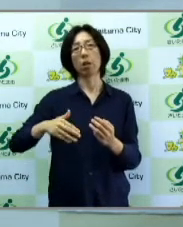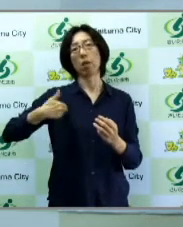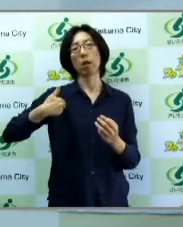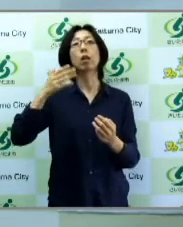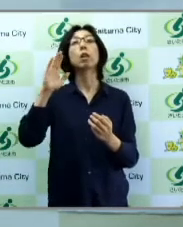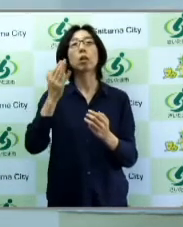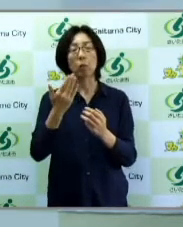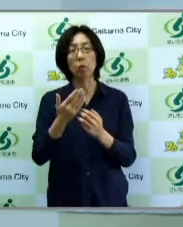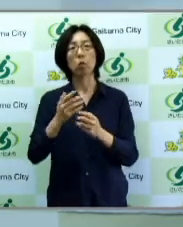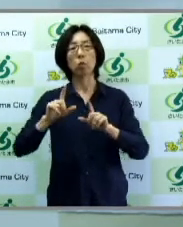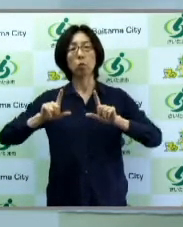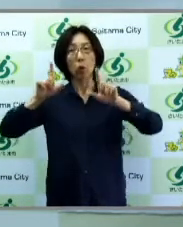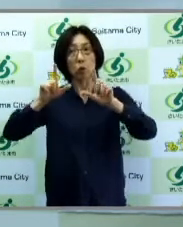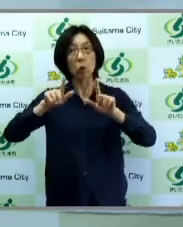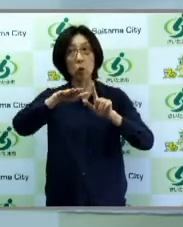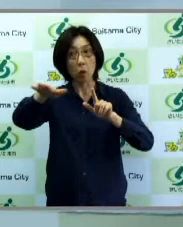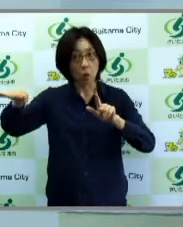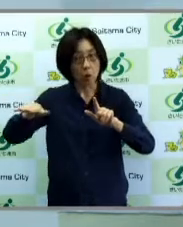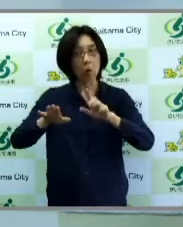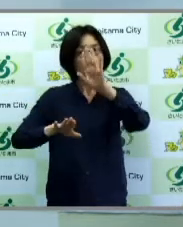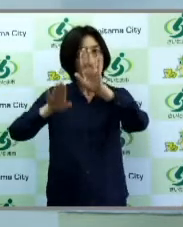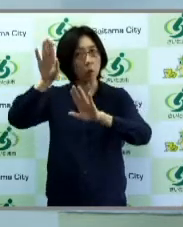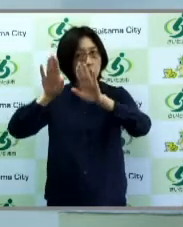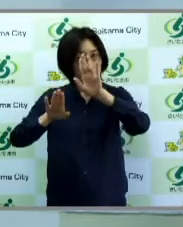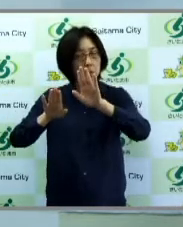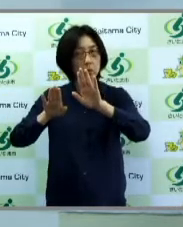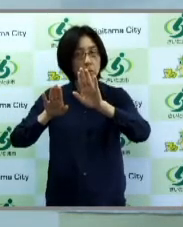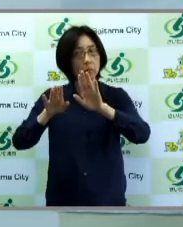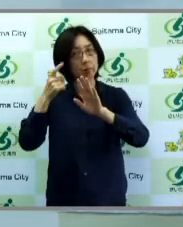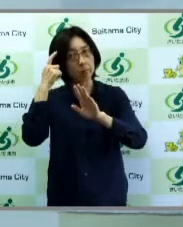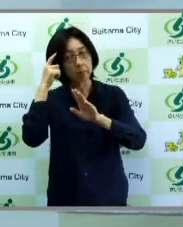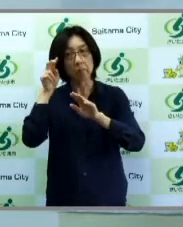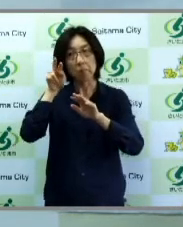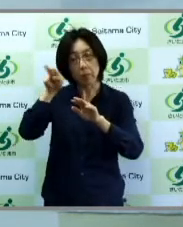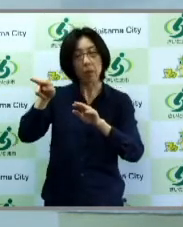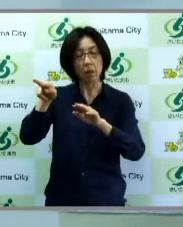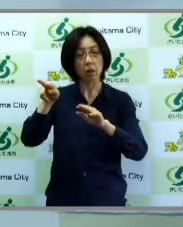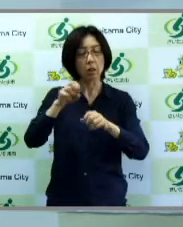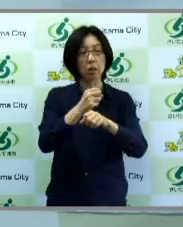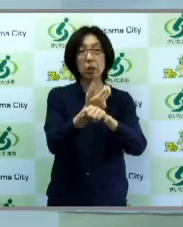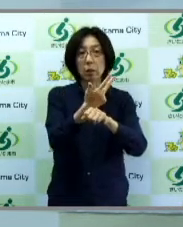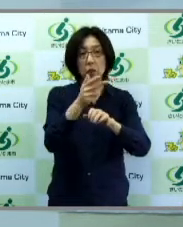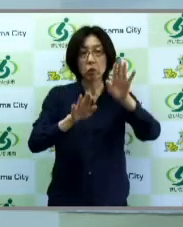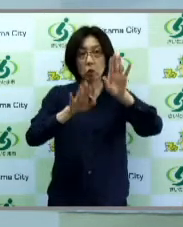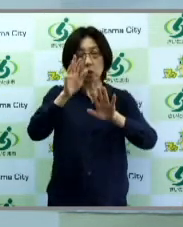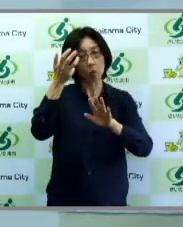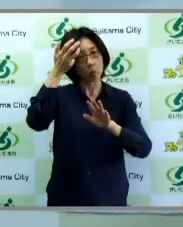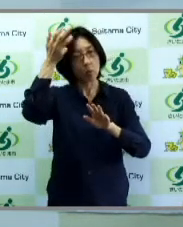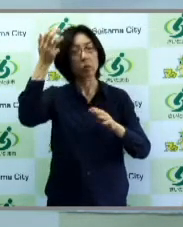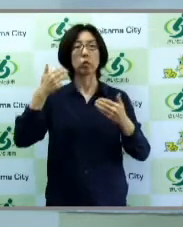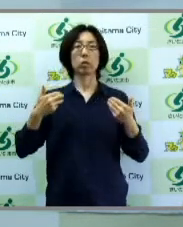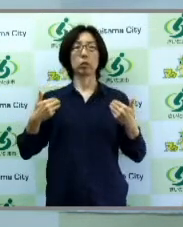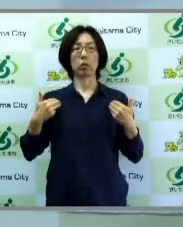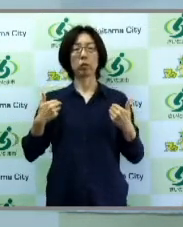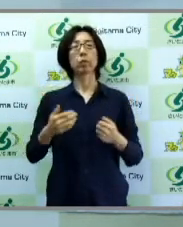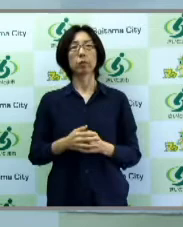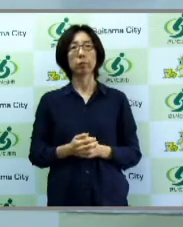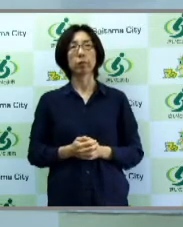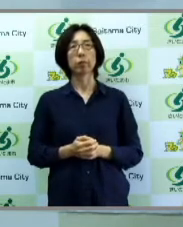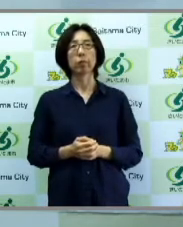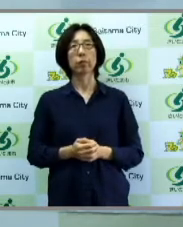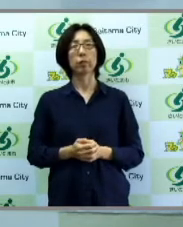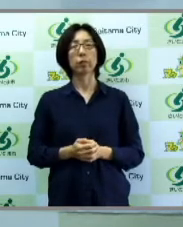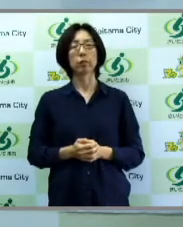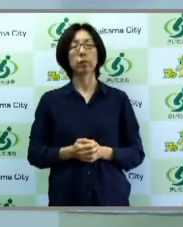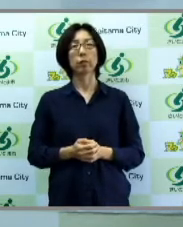染状況も踏まえ、しばらく注視していく必要があると考えております。上の表は こちらの数値の